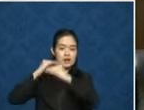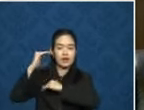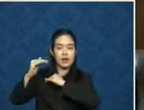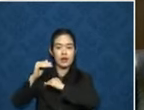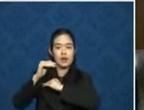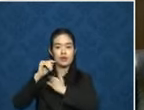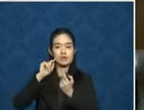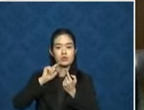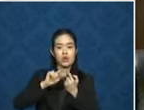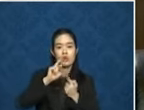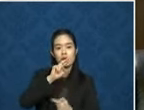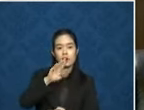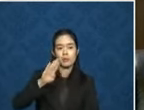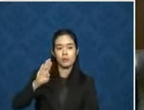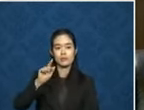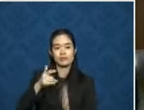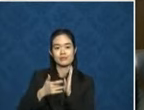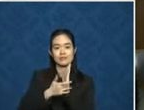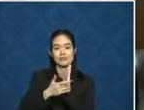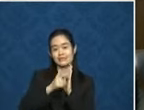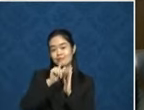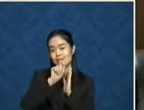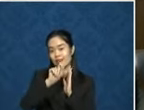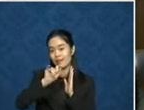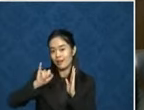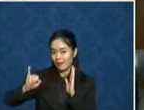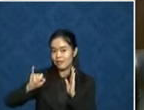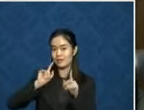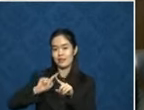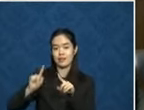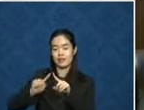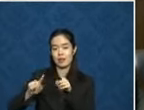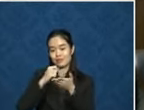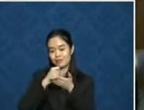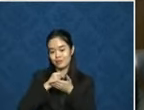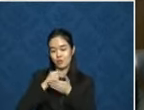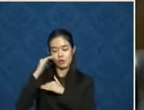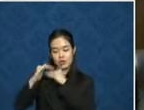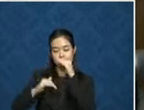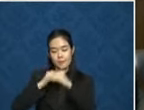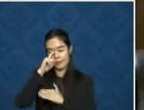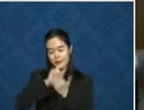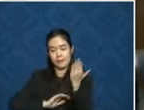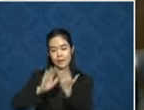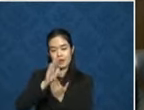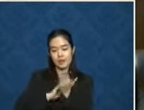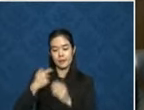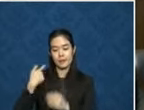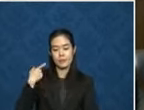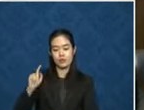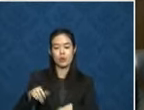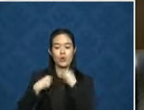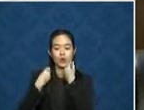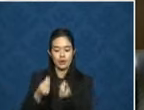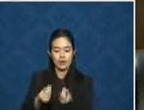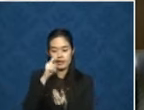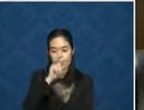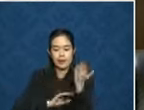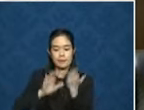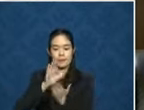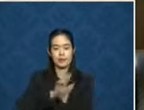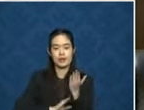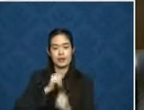ำเทคโนโลยีมาใช้ในประเทศไทยอย่างกว้างขวางเพื่อประโยชน์ของประเทศโดยรวมครับขอบพระคุณ